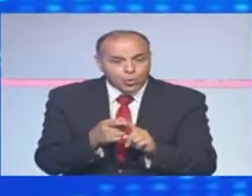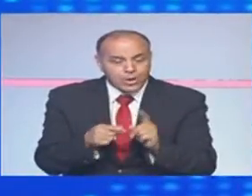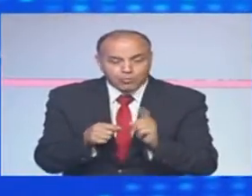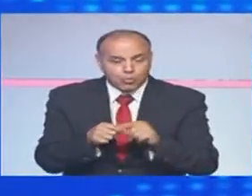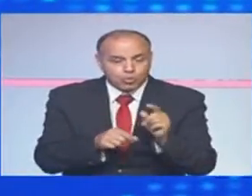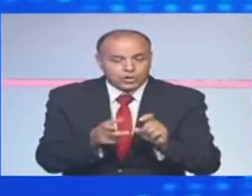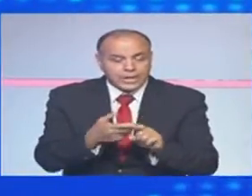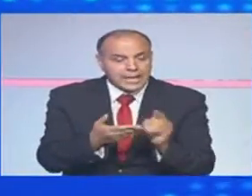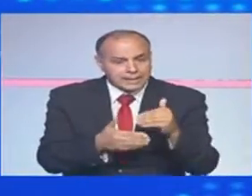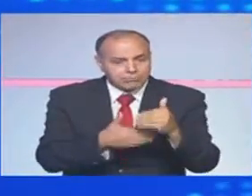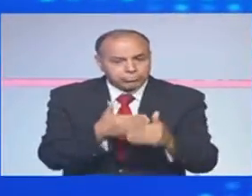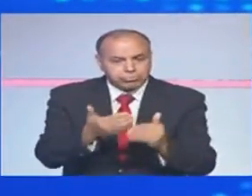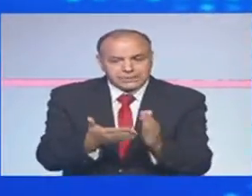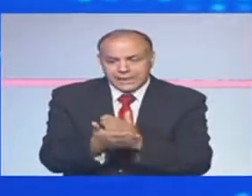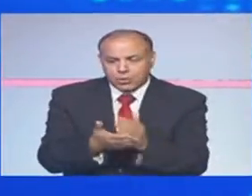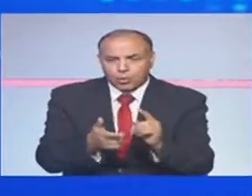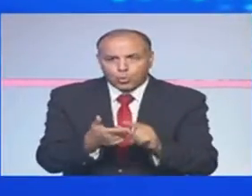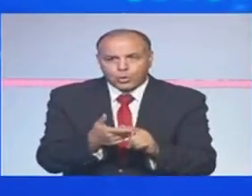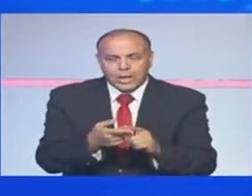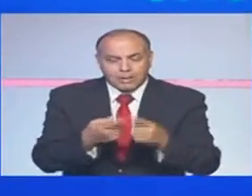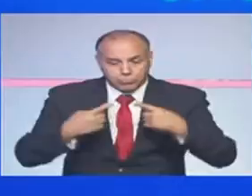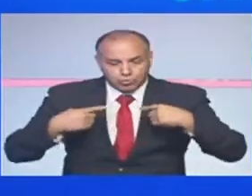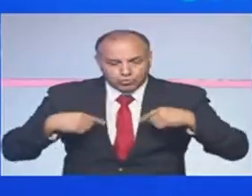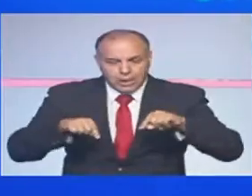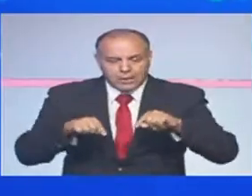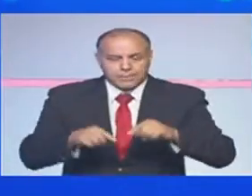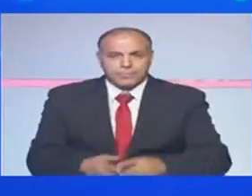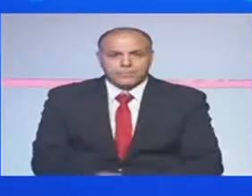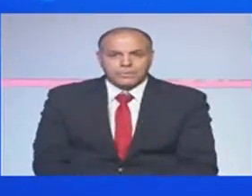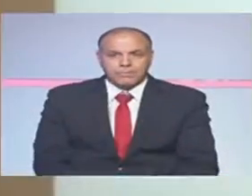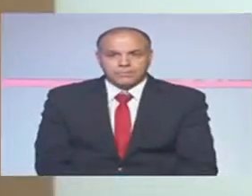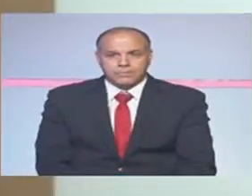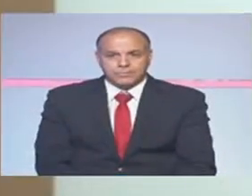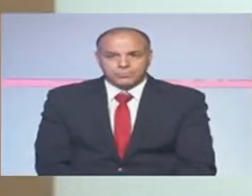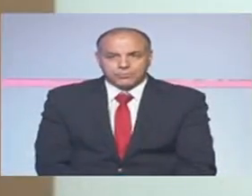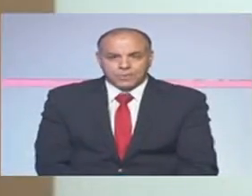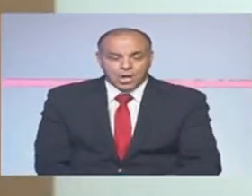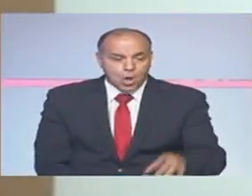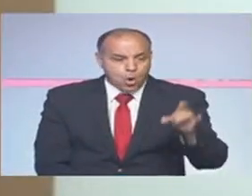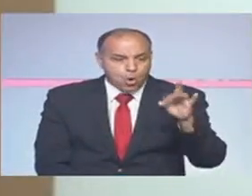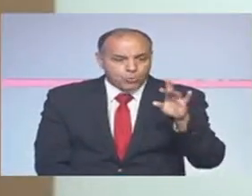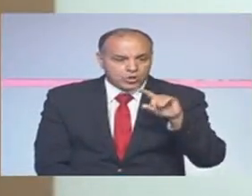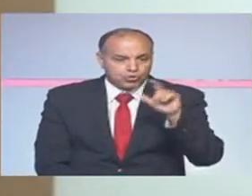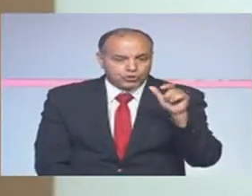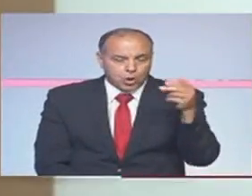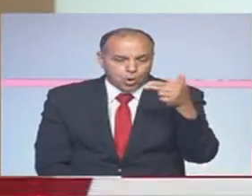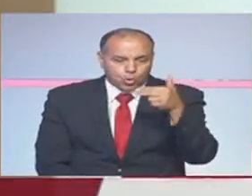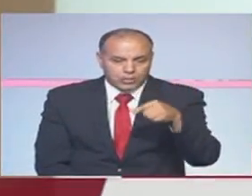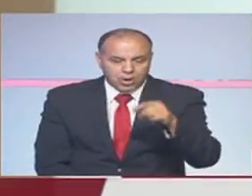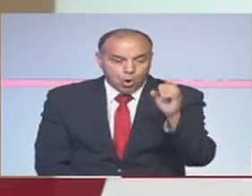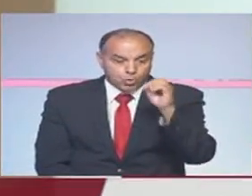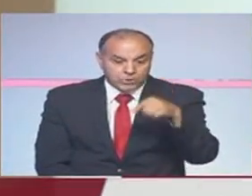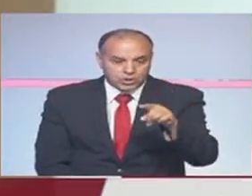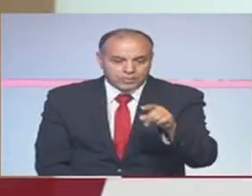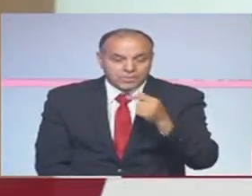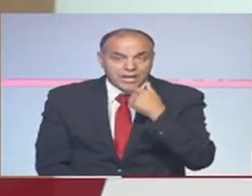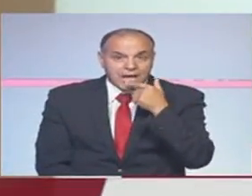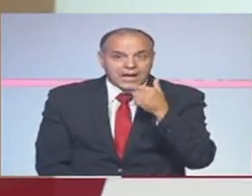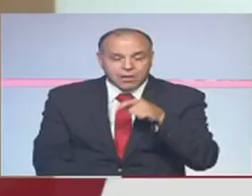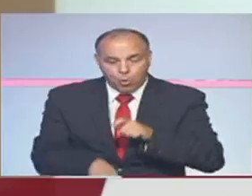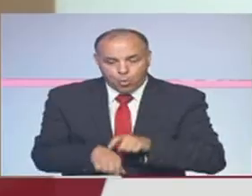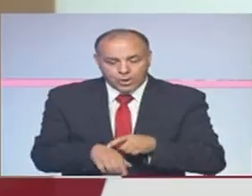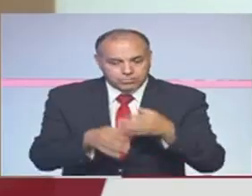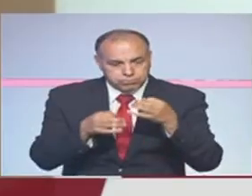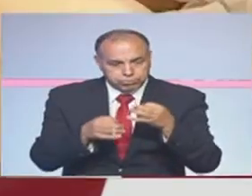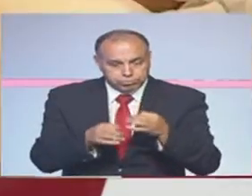المشاركون تقدم الاستعدادات للقمه الخامس عشر من شهر اكتوبر القادم هو الموعد